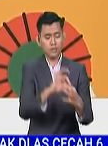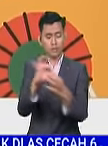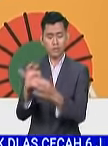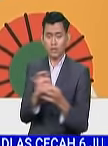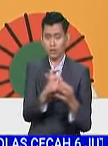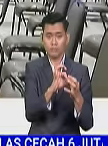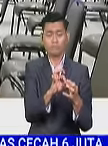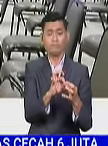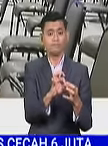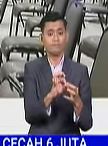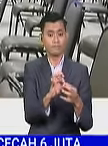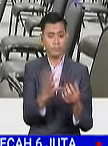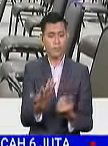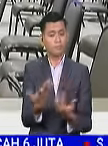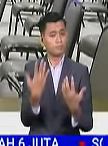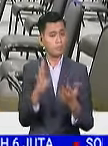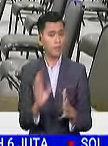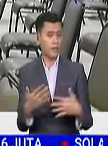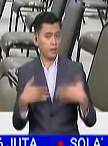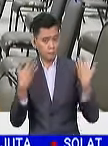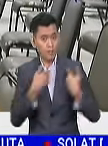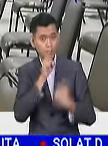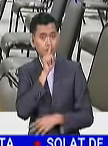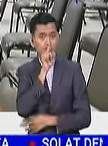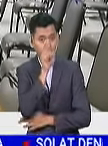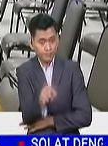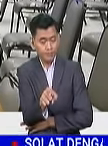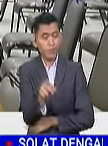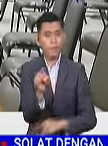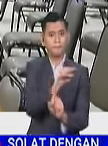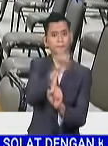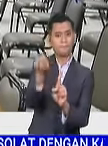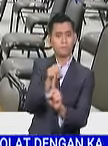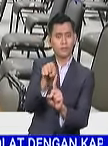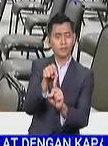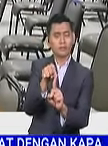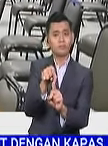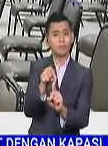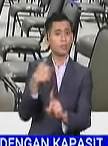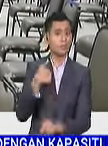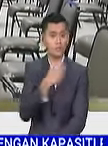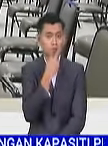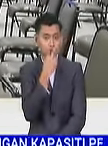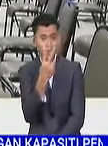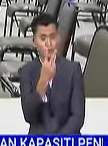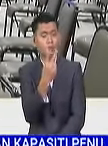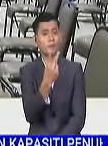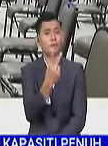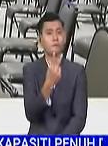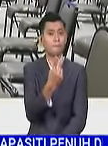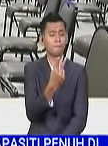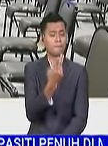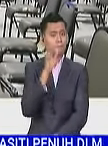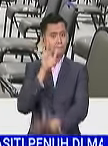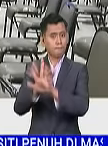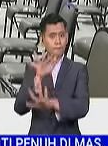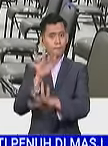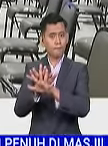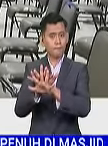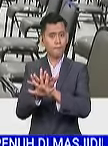mengira siapa mereka. Paling manis adalah apabila kita nampak banyaklah karakter-karakter